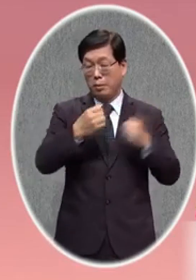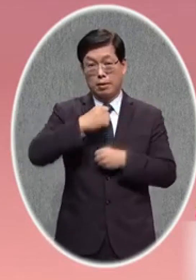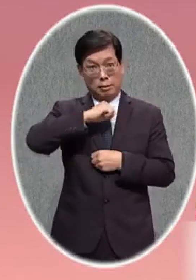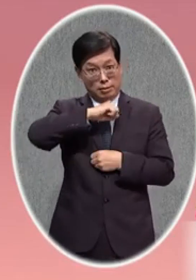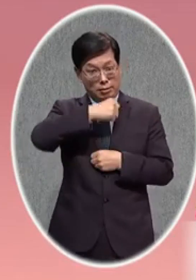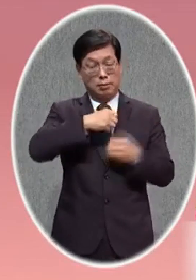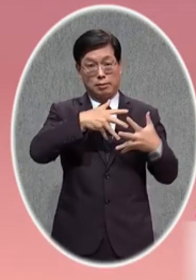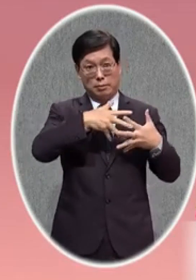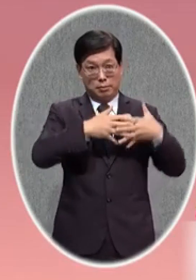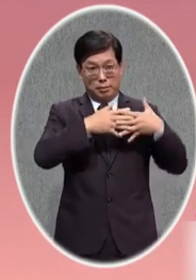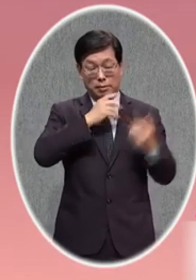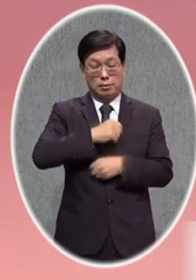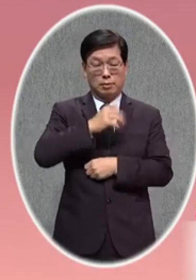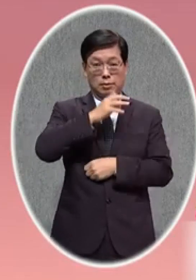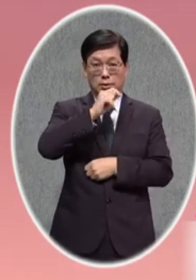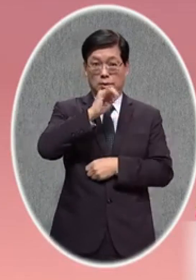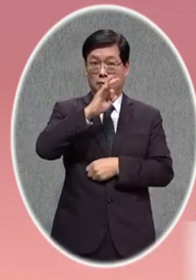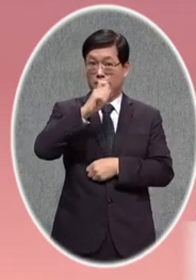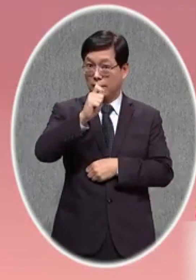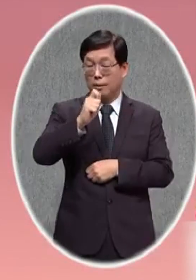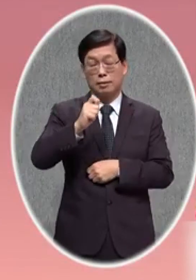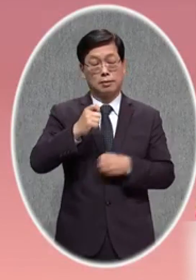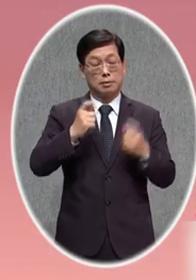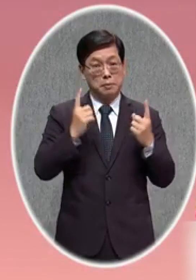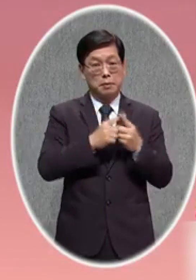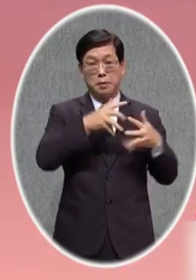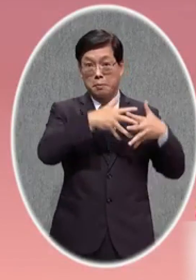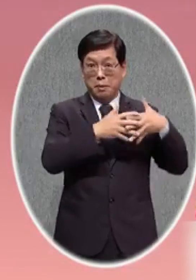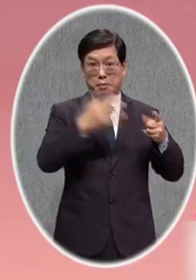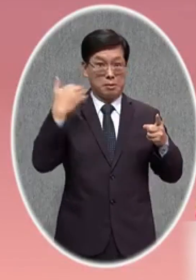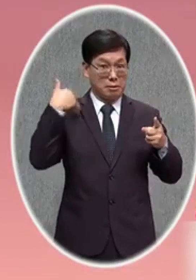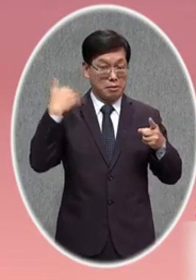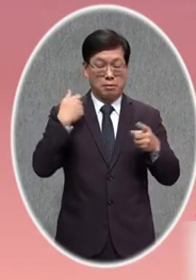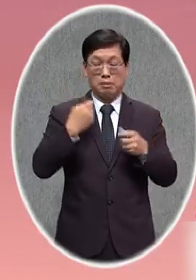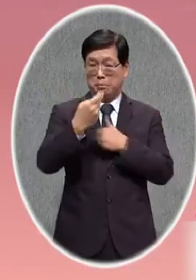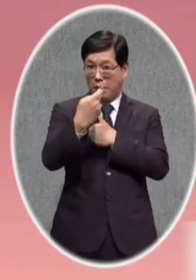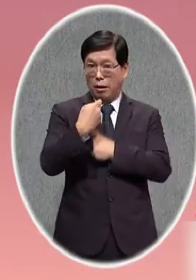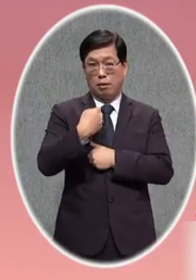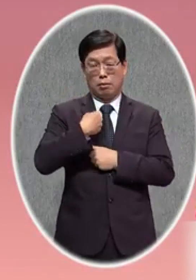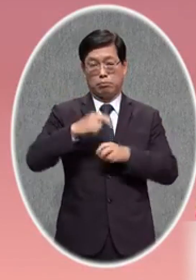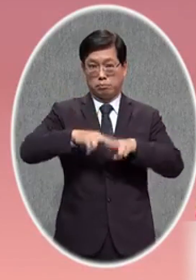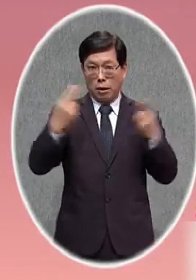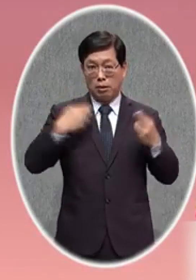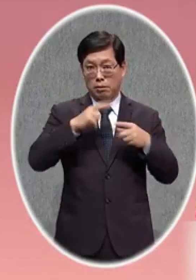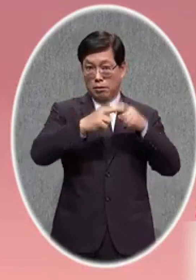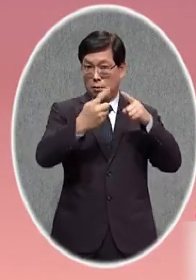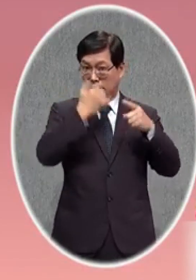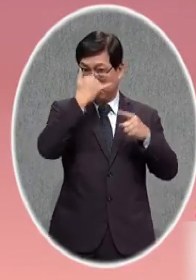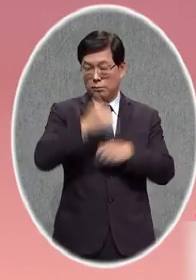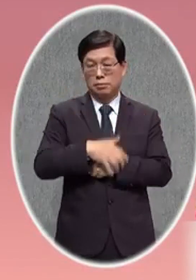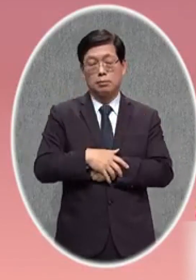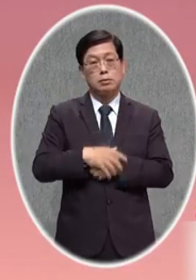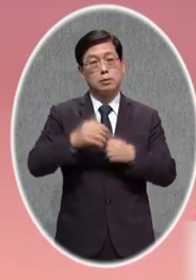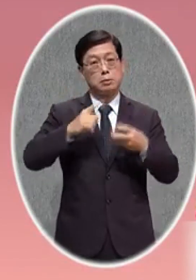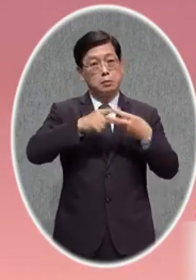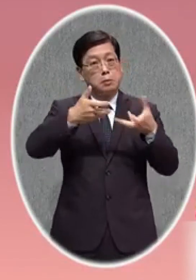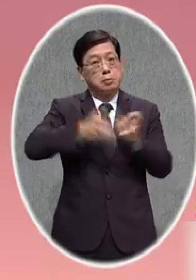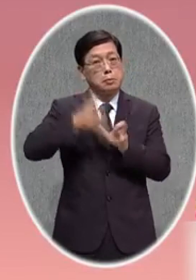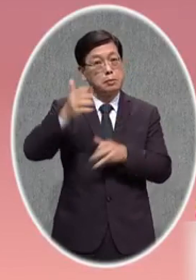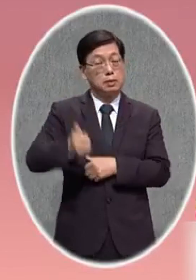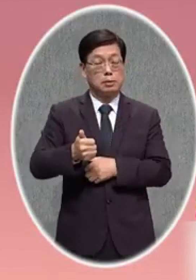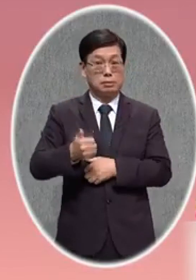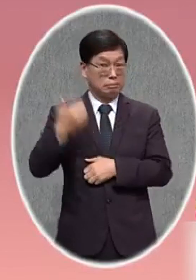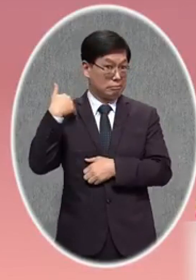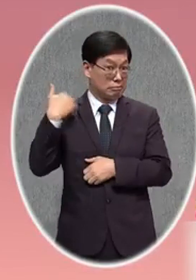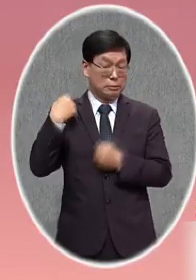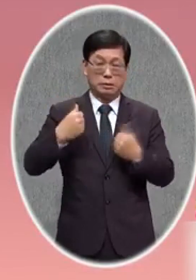的 TIFA， 那面对美国当时要求开放莱猪的时候，王美花部长